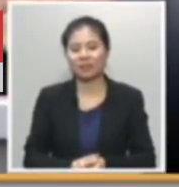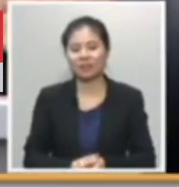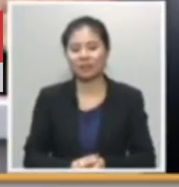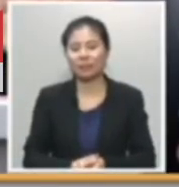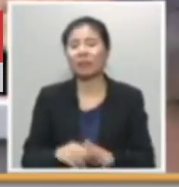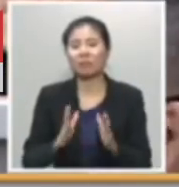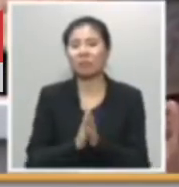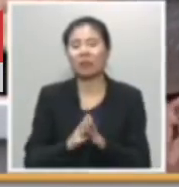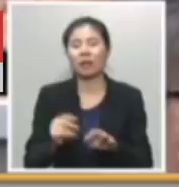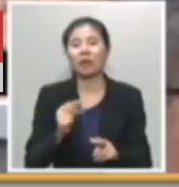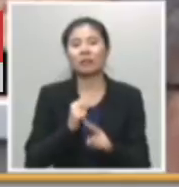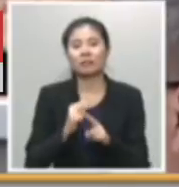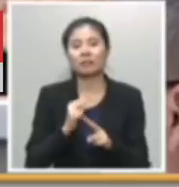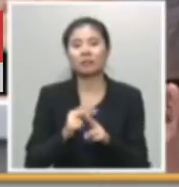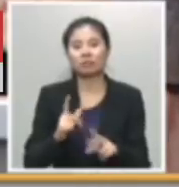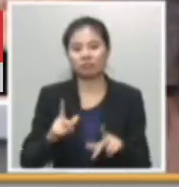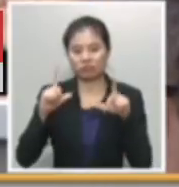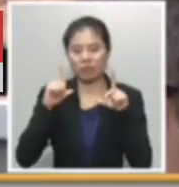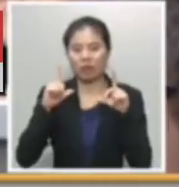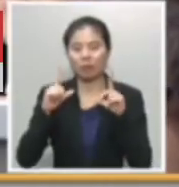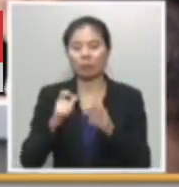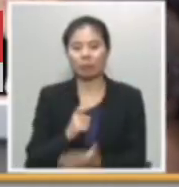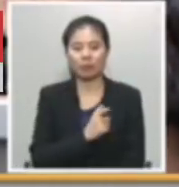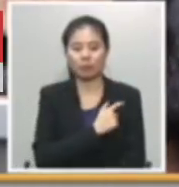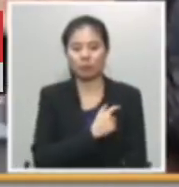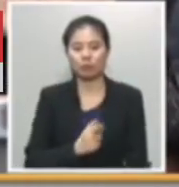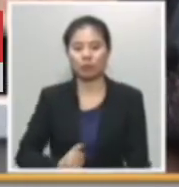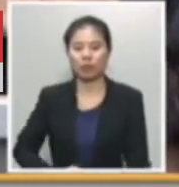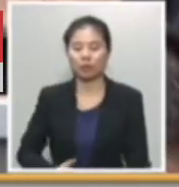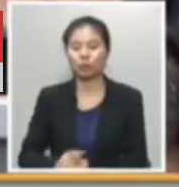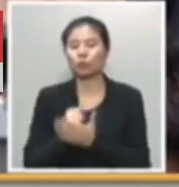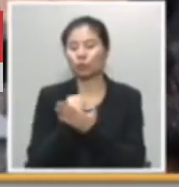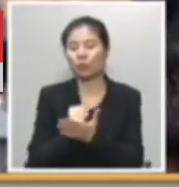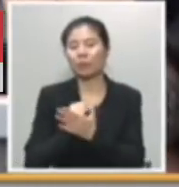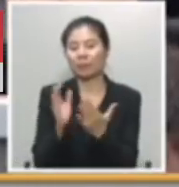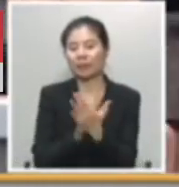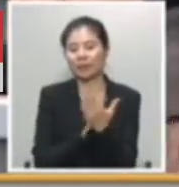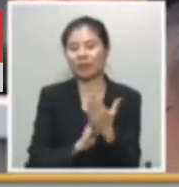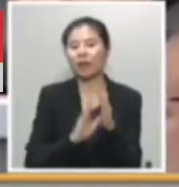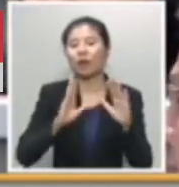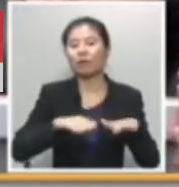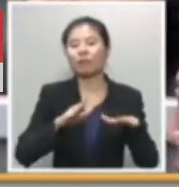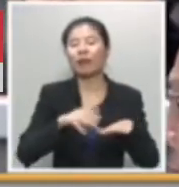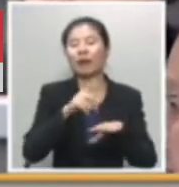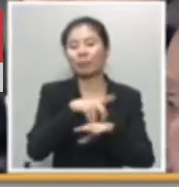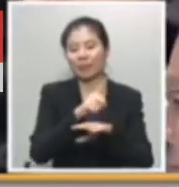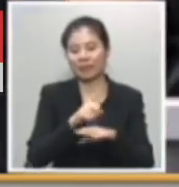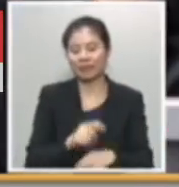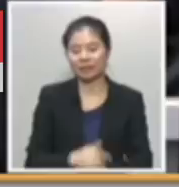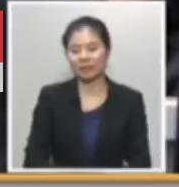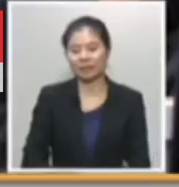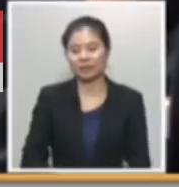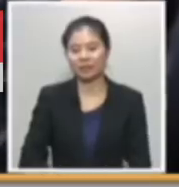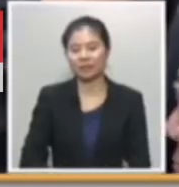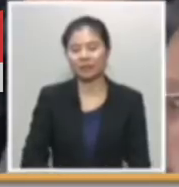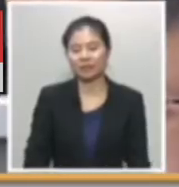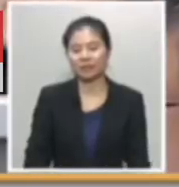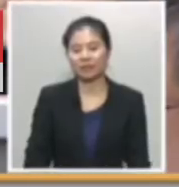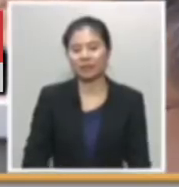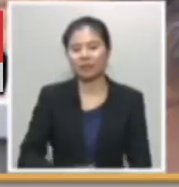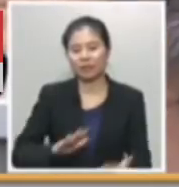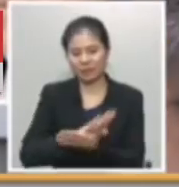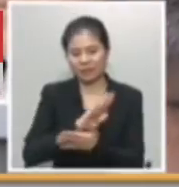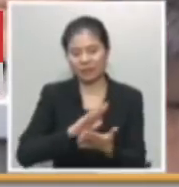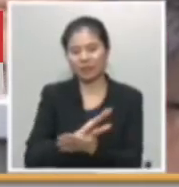ผมอ่านแล้วผมก็ตกใจนะก็เลยอยากฝากผ่านท่านประธานไป นะครับเอกสารใบนี้คือใบนี้น